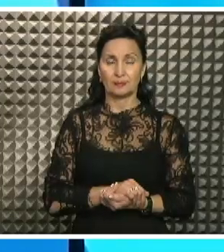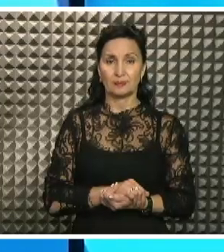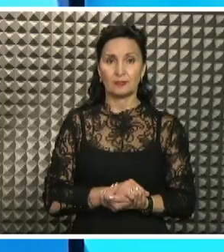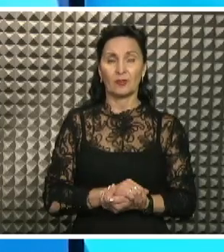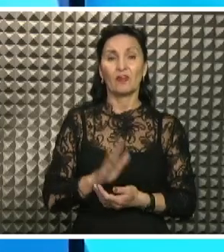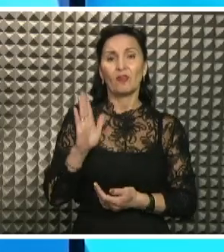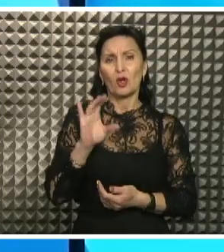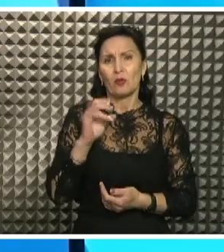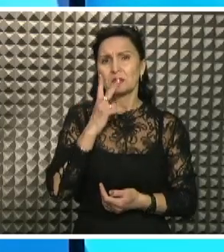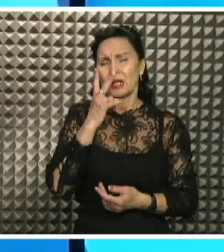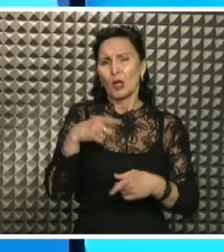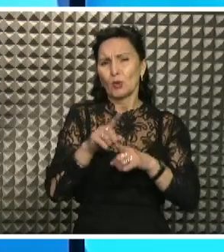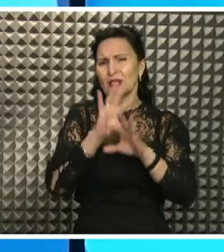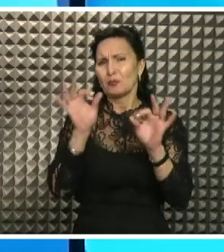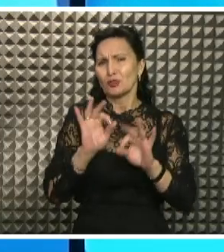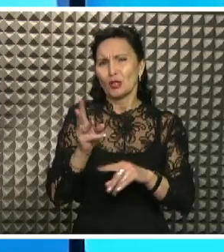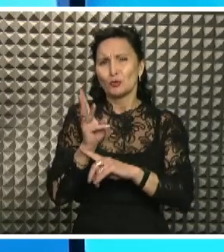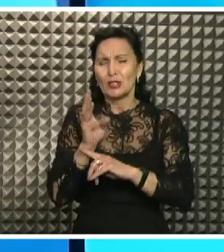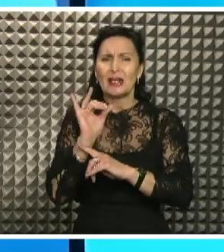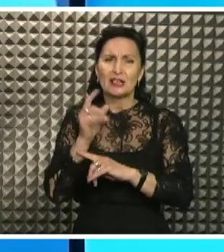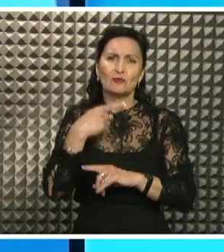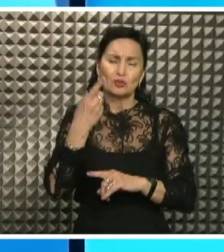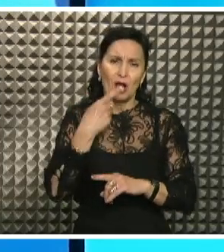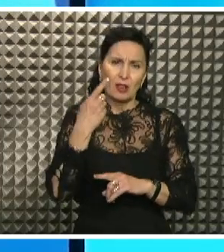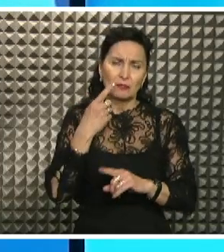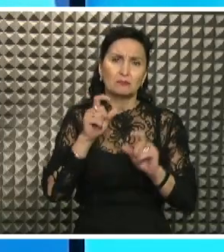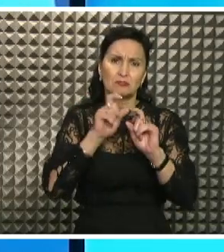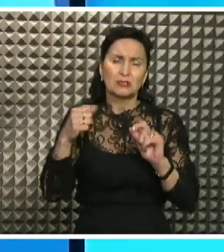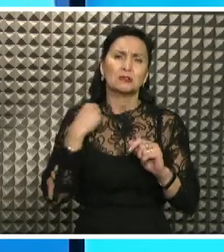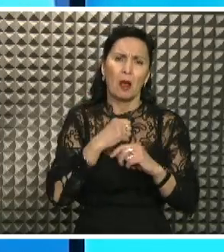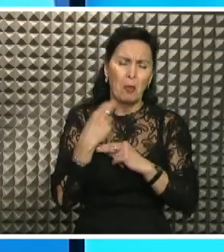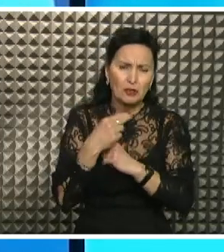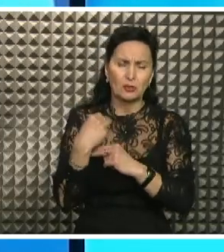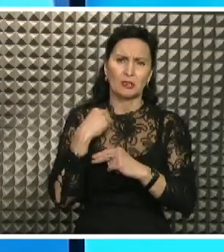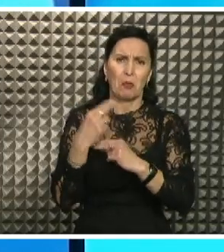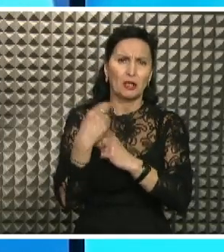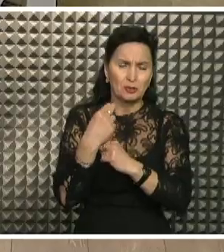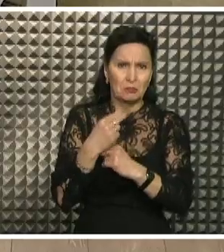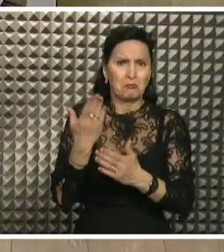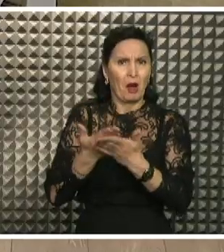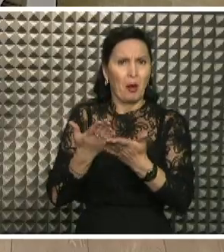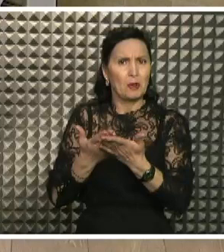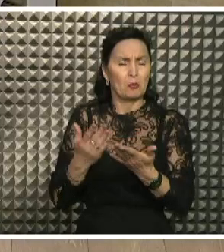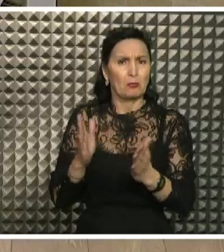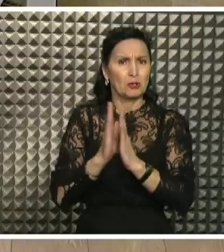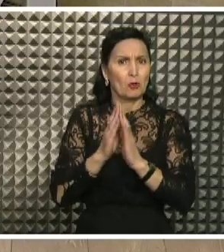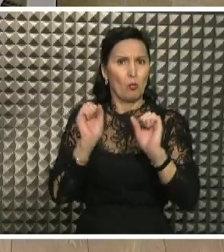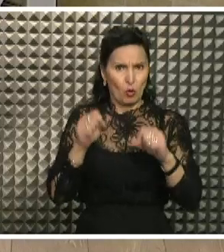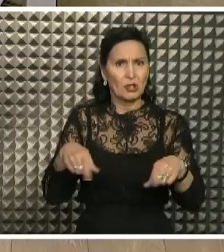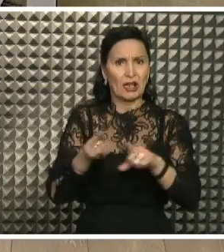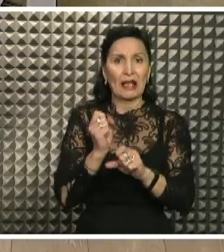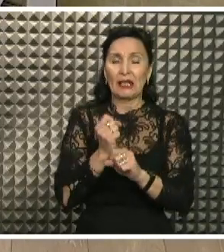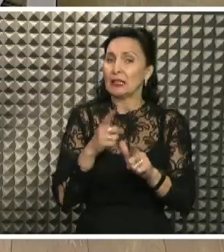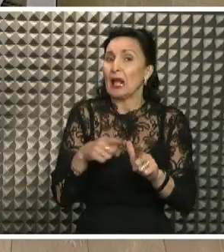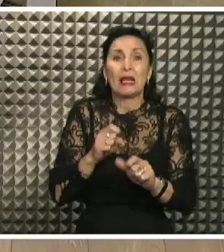Вера Юрьевна, вот посмотрели такой замечательный сюжет, и в основном звучала фраза «самолечение, самолечение». Прокомментируйте, пожалуйста, вот так можно делать или